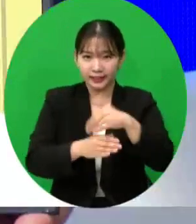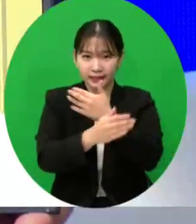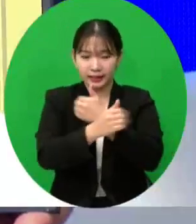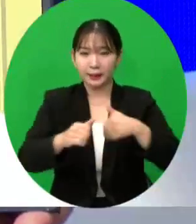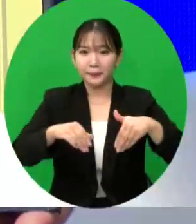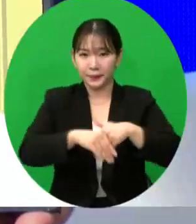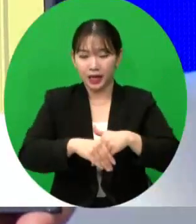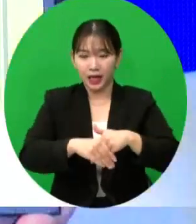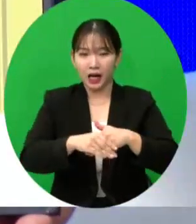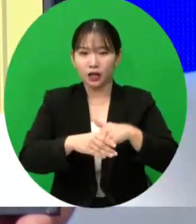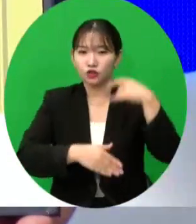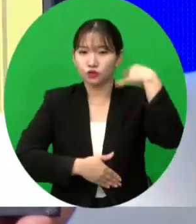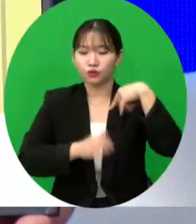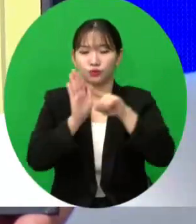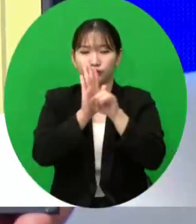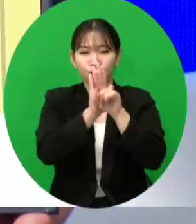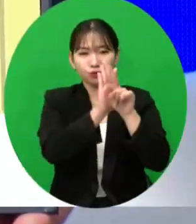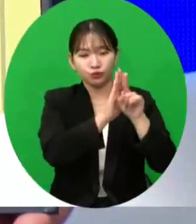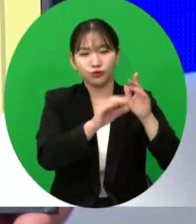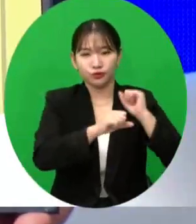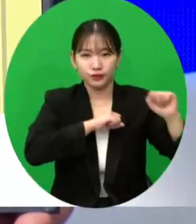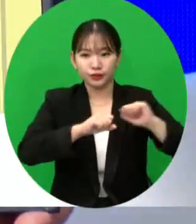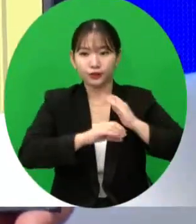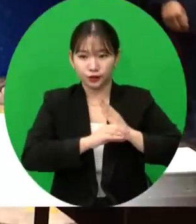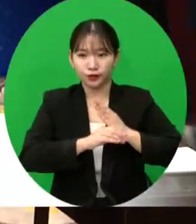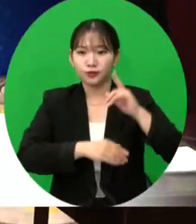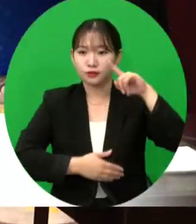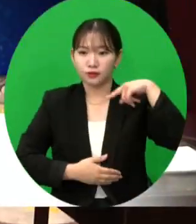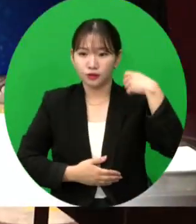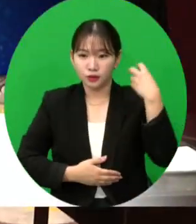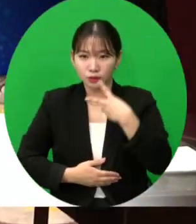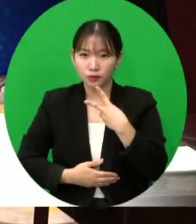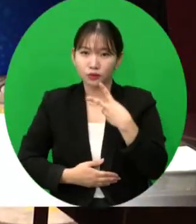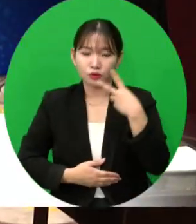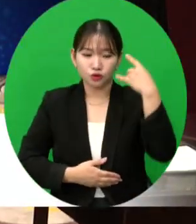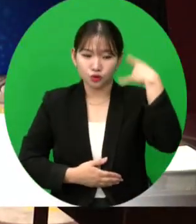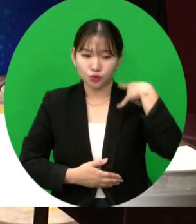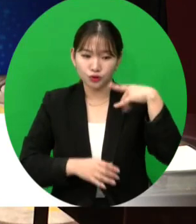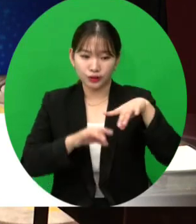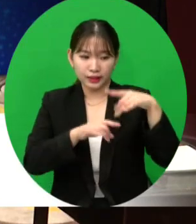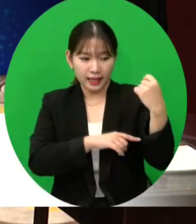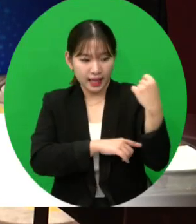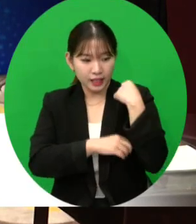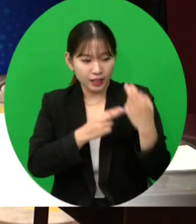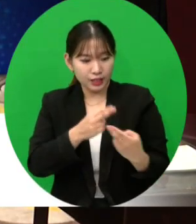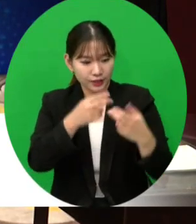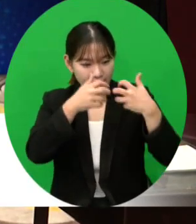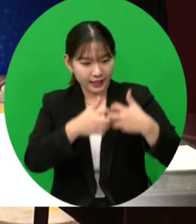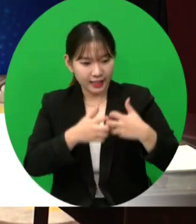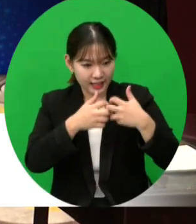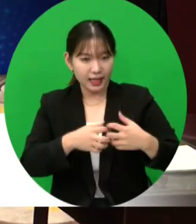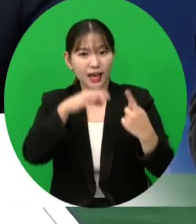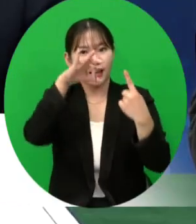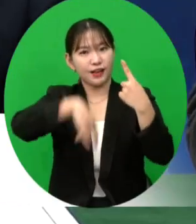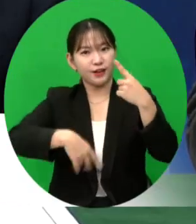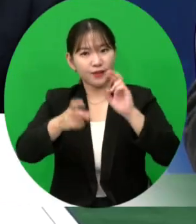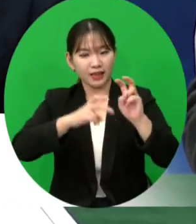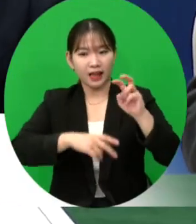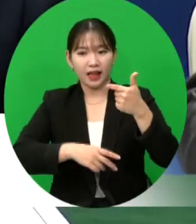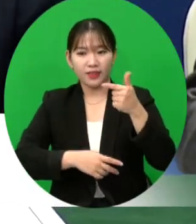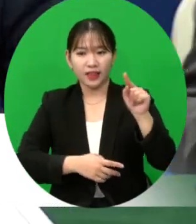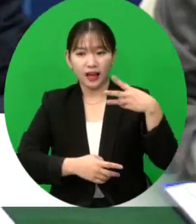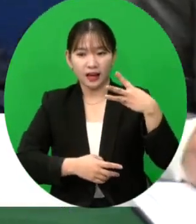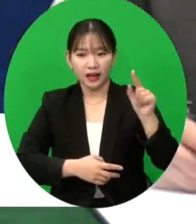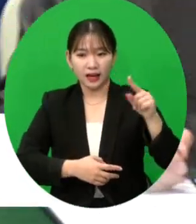등 현재 마케팅을 벌이고 있습니다 김지선은 이어 중국 에너지의 저장장치의 시장 점유율 1위 기업인